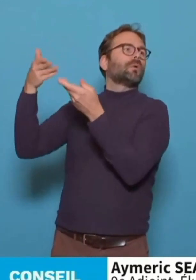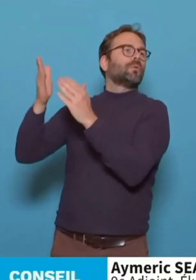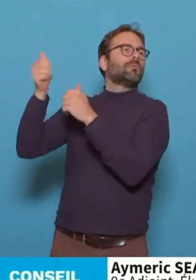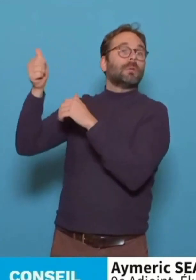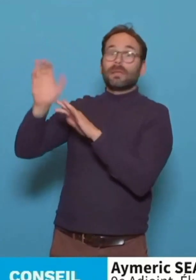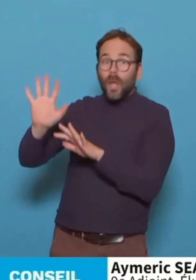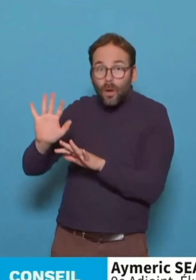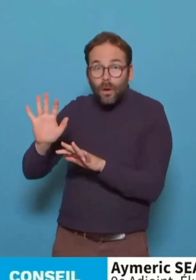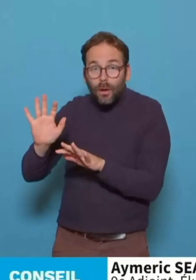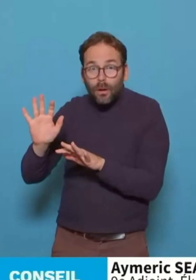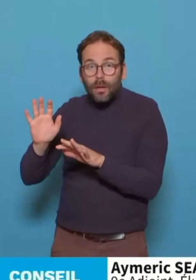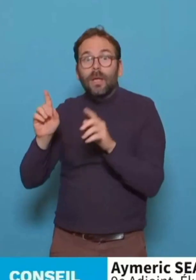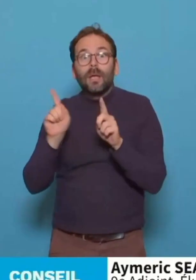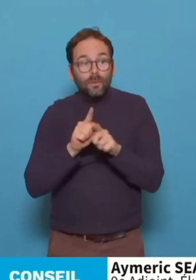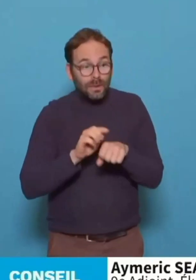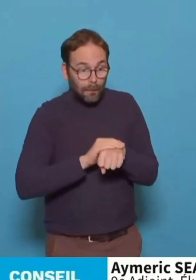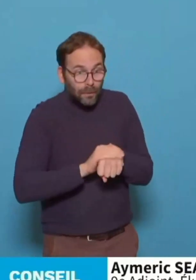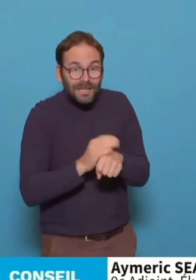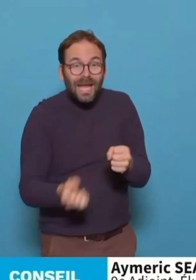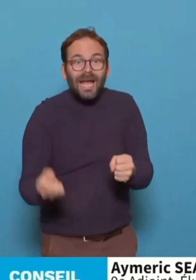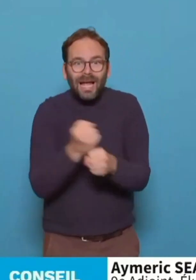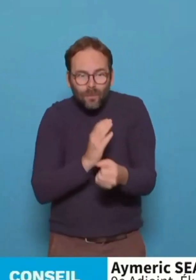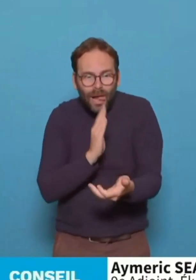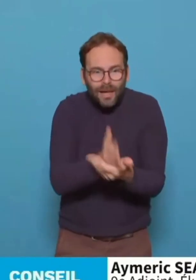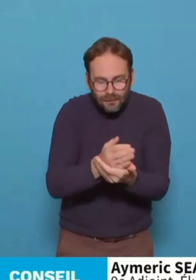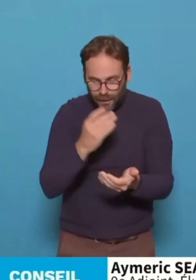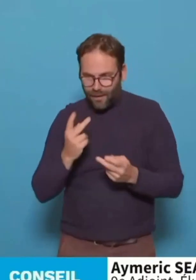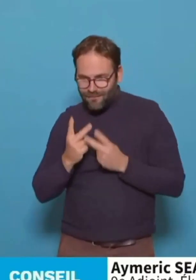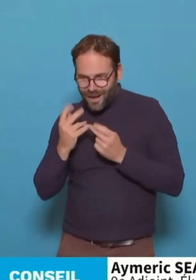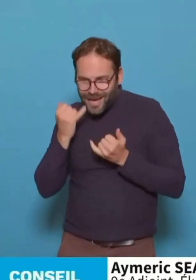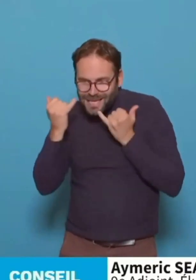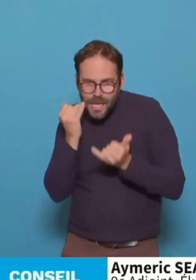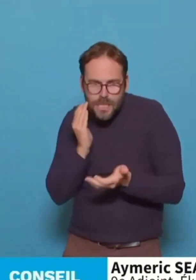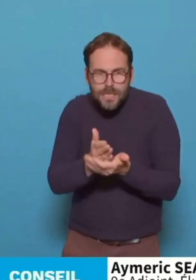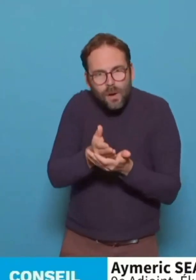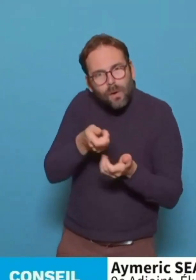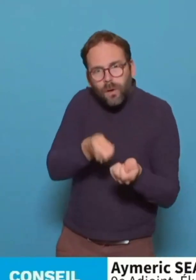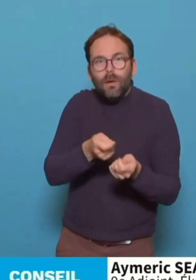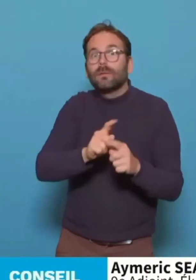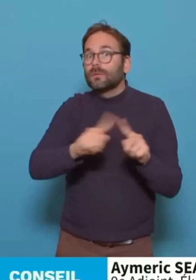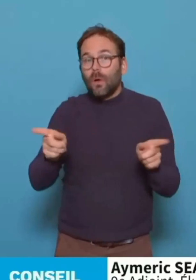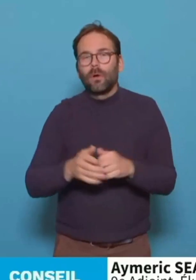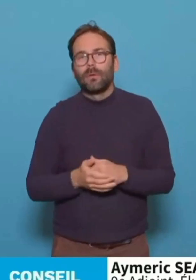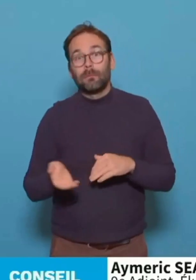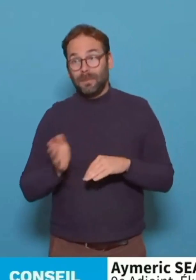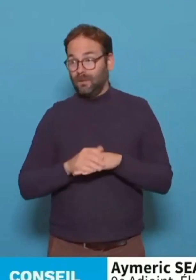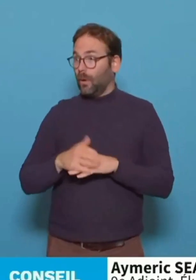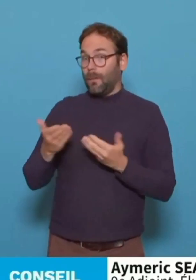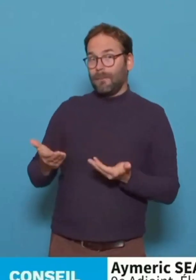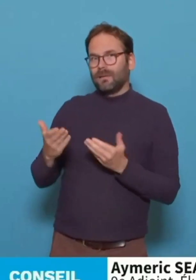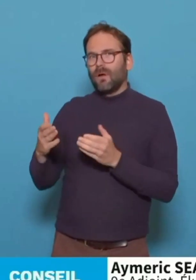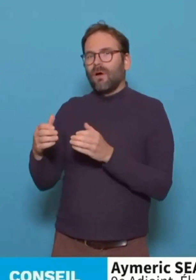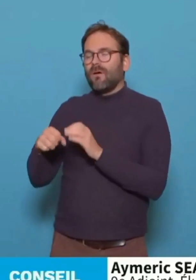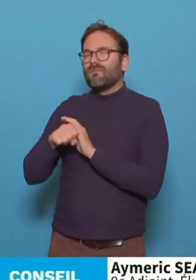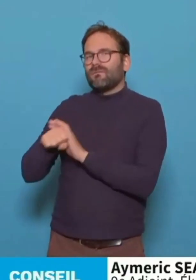le politique n'intervient pas dans la création. Et aujourd'hui, il y a des forces politiques à l'œuvre qui,